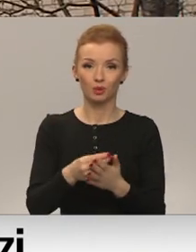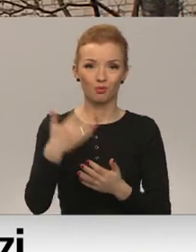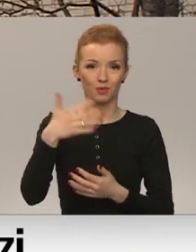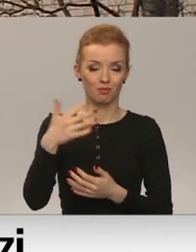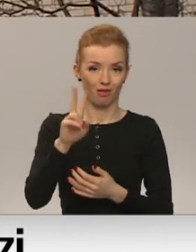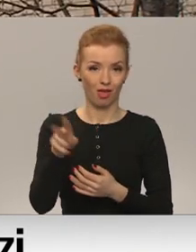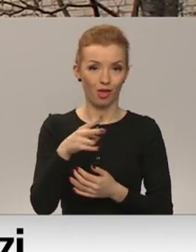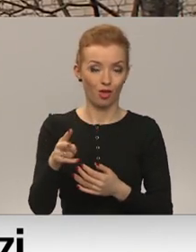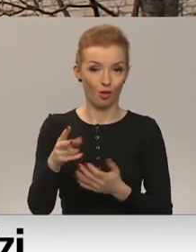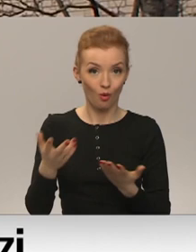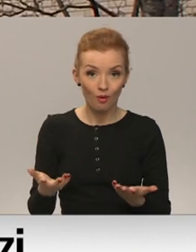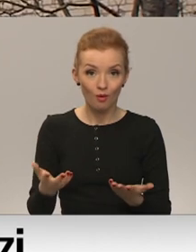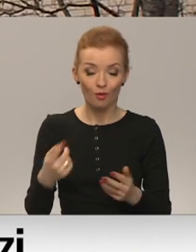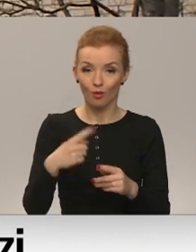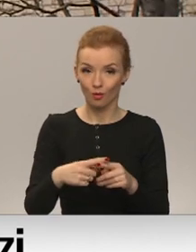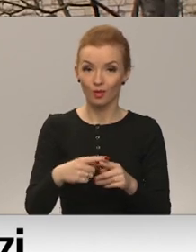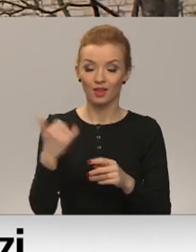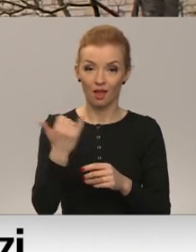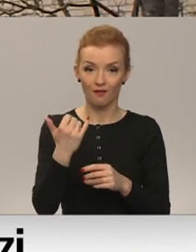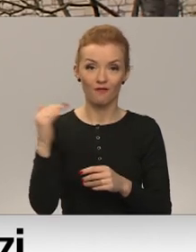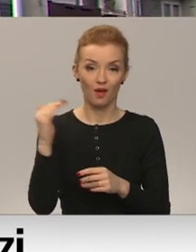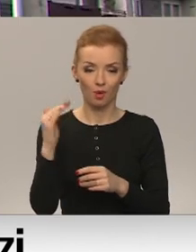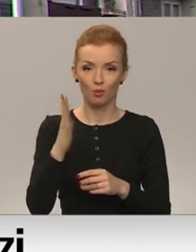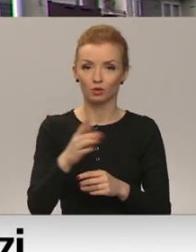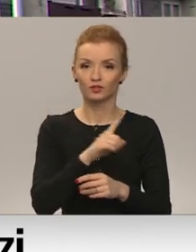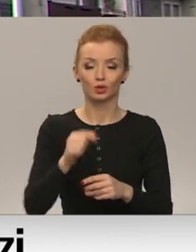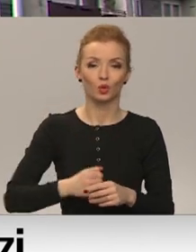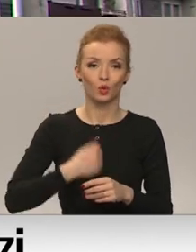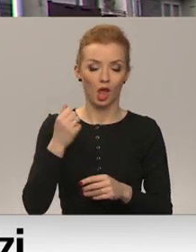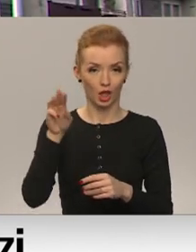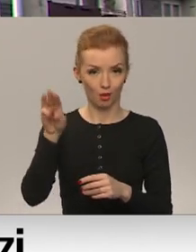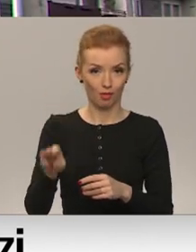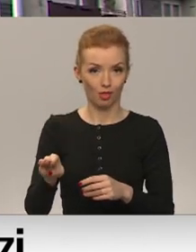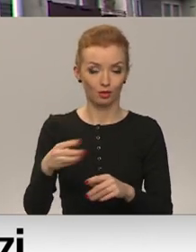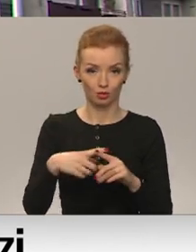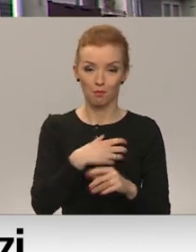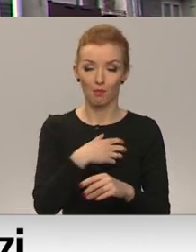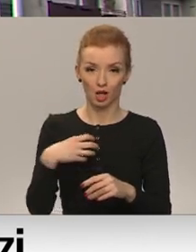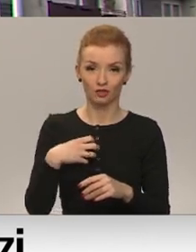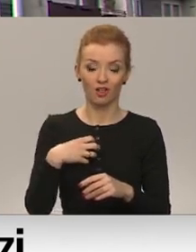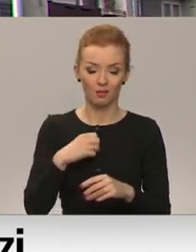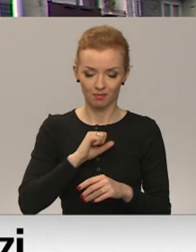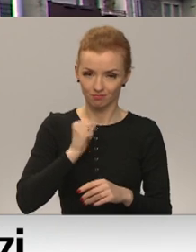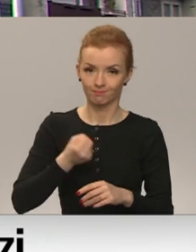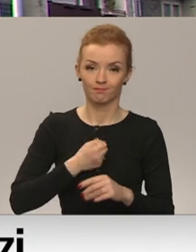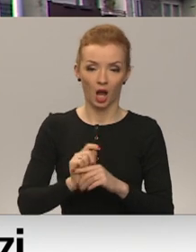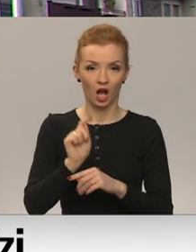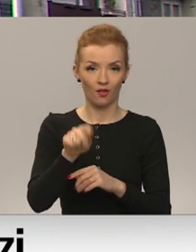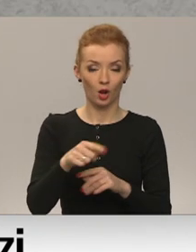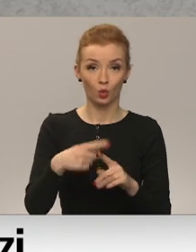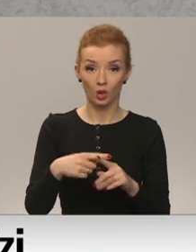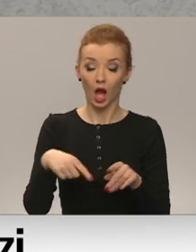eiro vietā. Kā norāda varam, janvāris un februāris būs grūtākie mēneši, kas pašvaldībām jāparvar. Un tajos arī